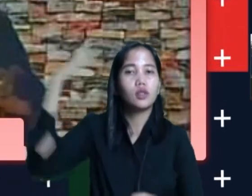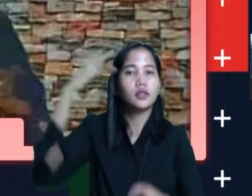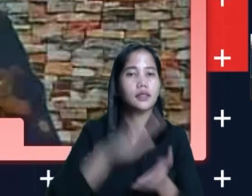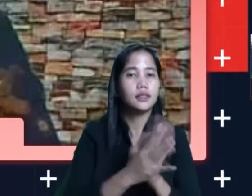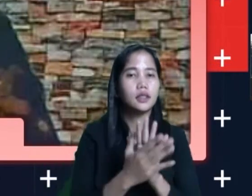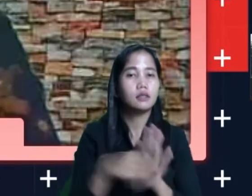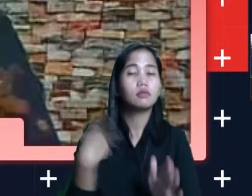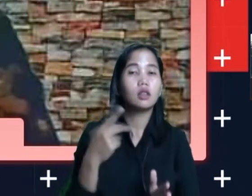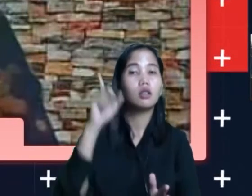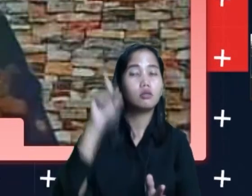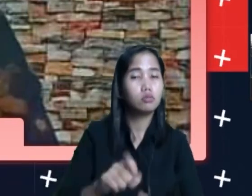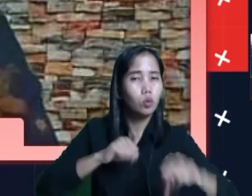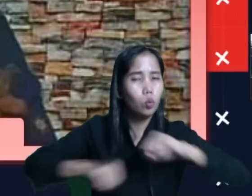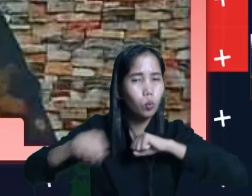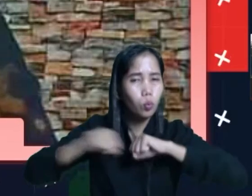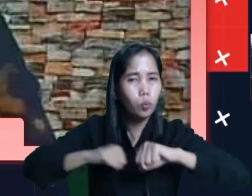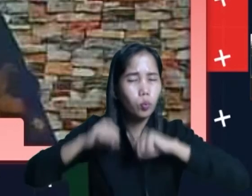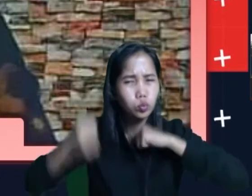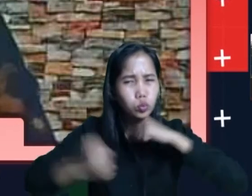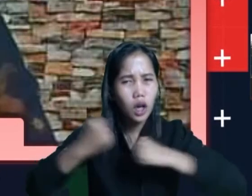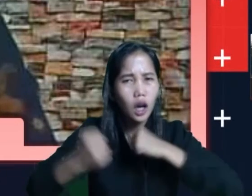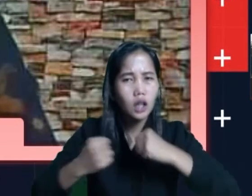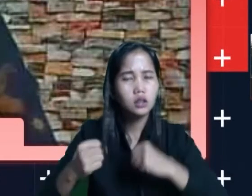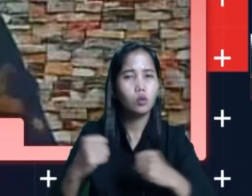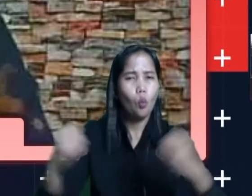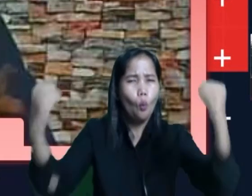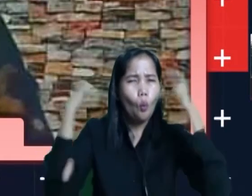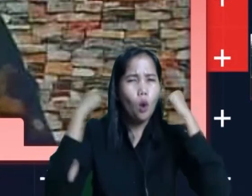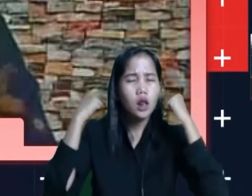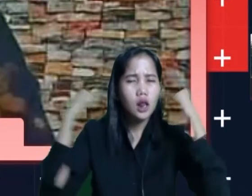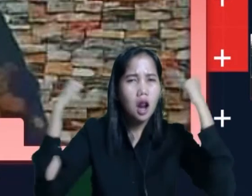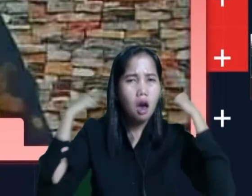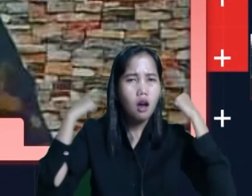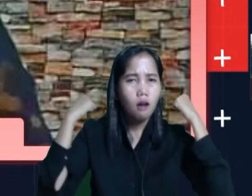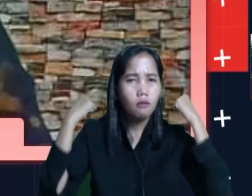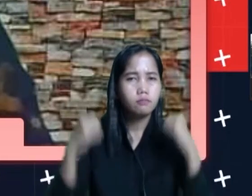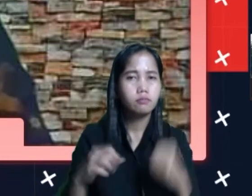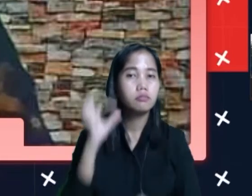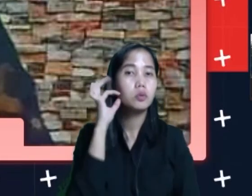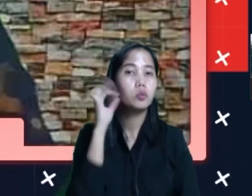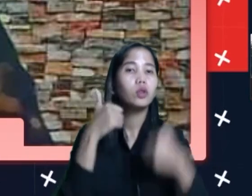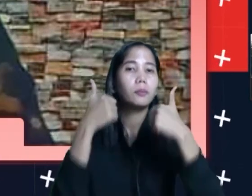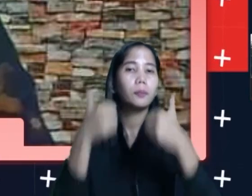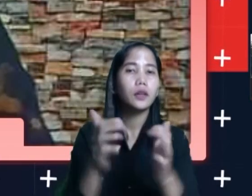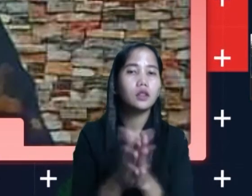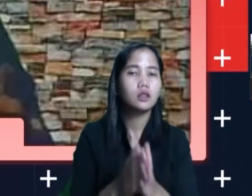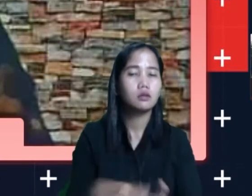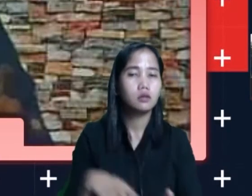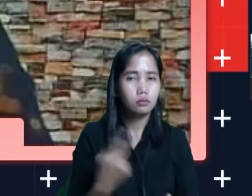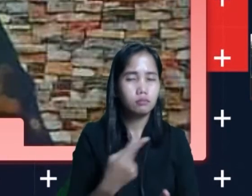Karena kasih karunia Allah, kita diselamatkan oleh iman, dan itu membuat